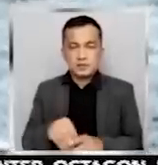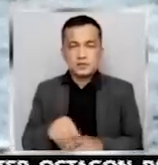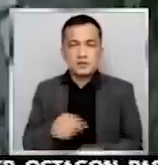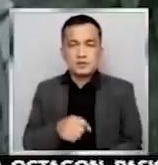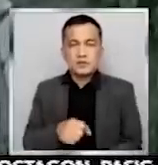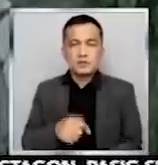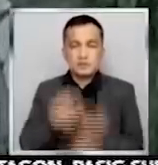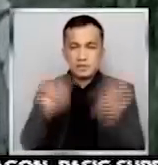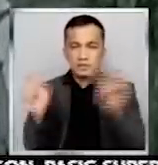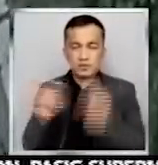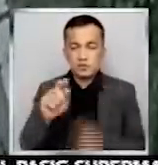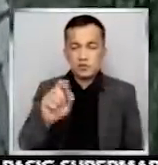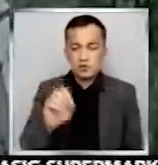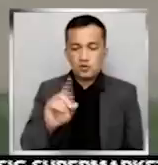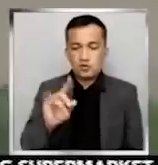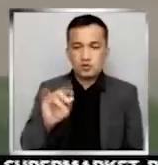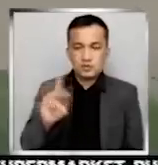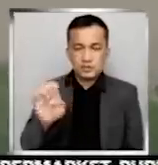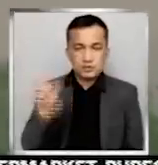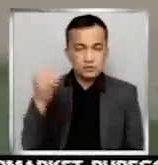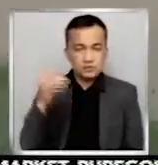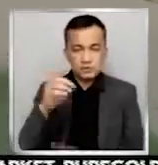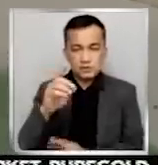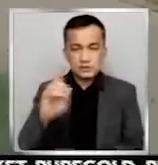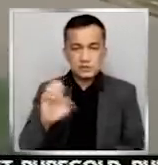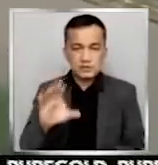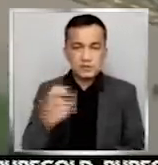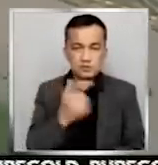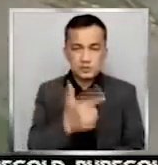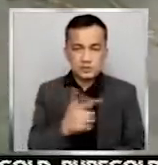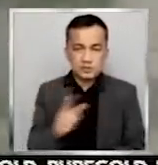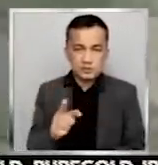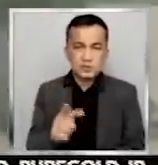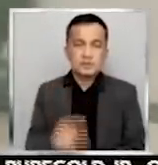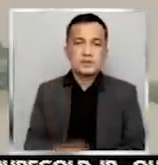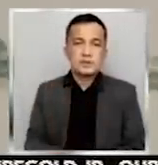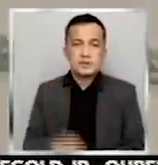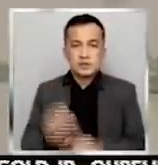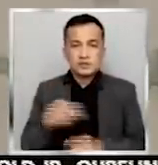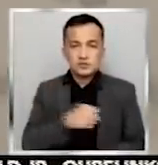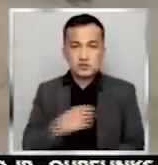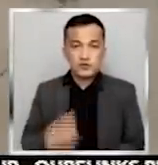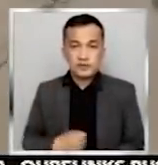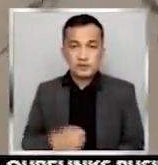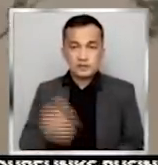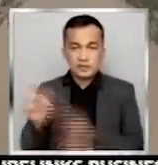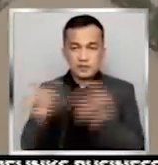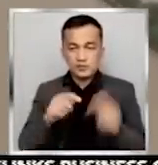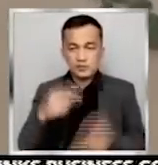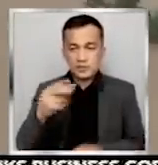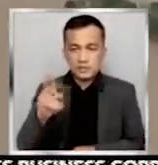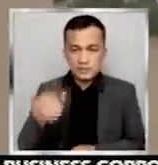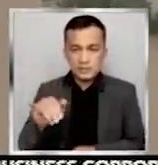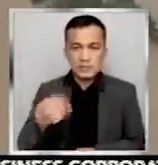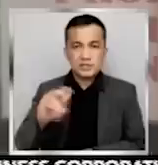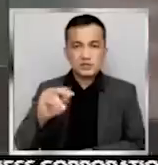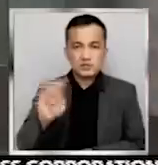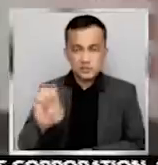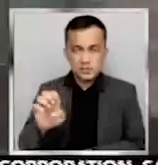noong December 2021, Super Typhoon Henry, Josie at Carding noong